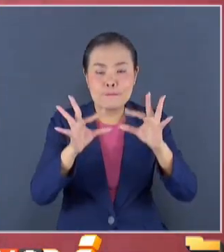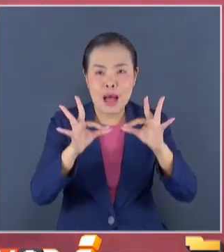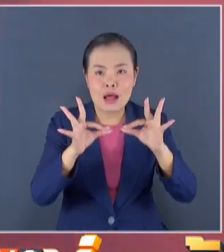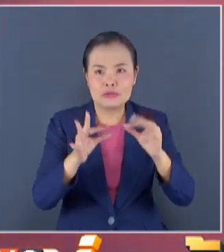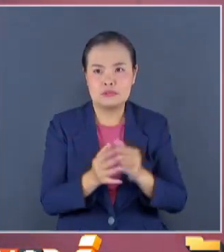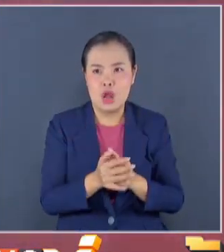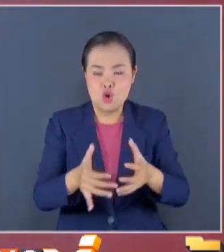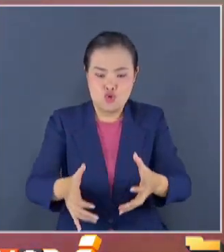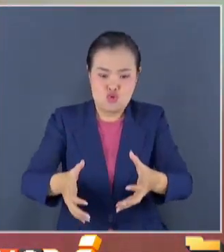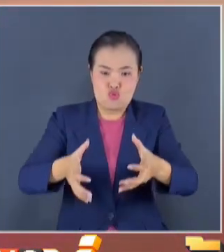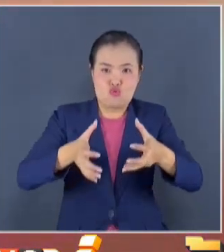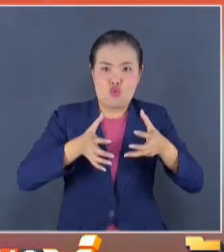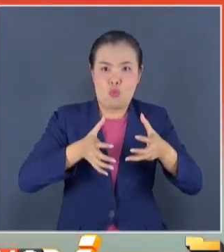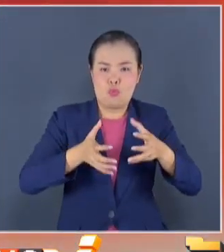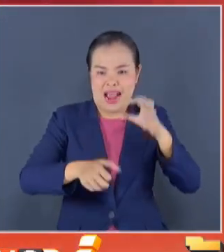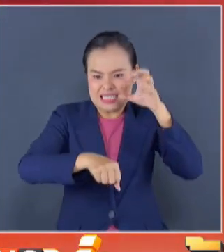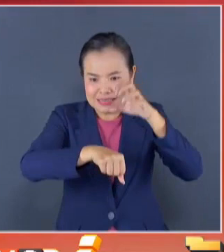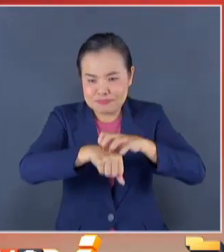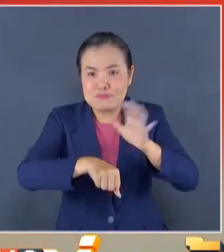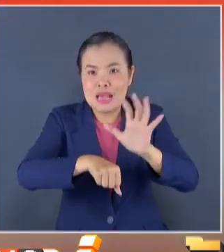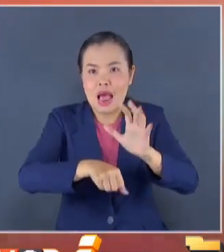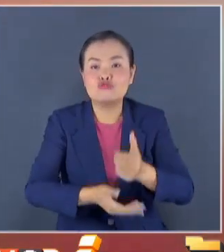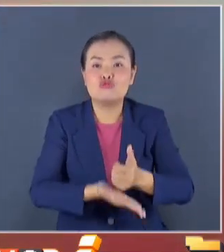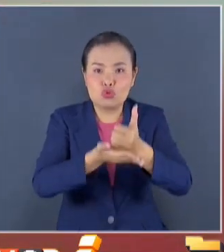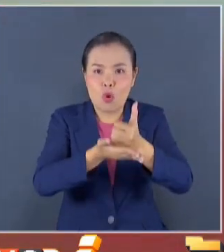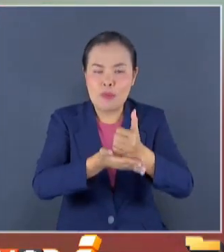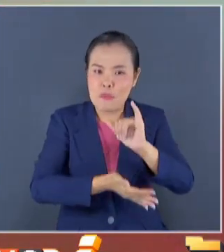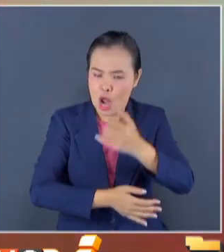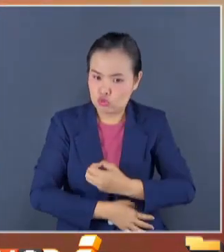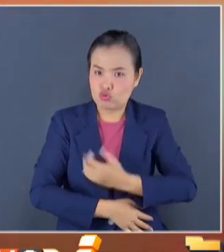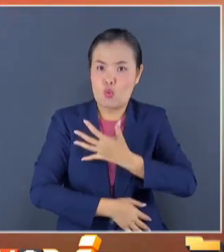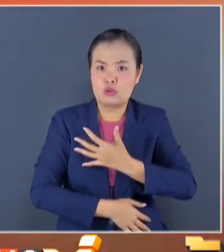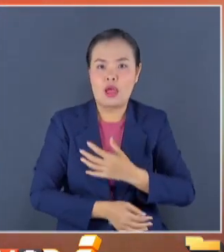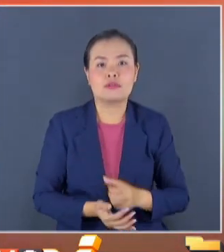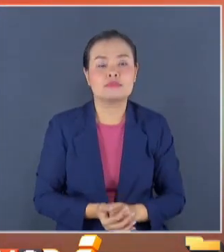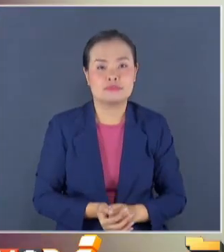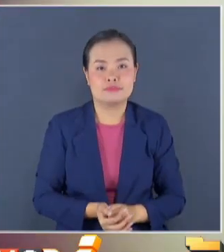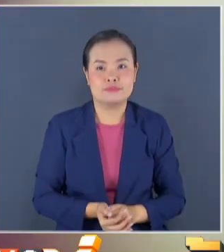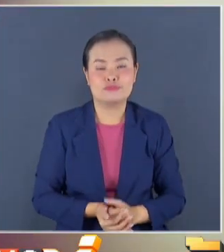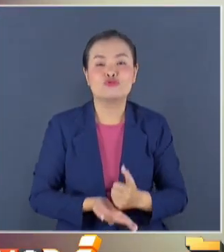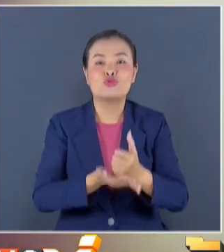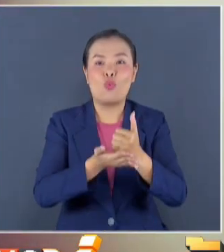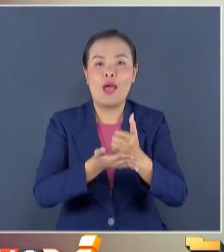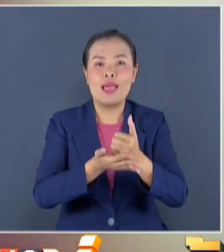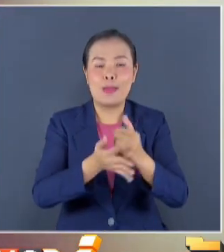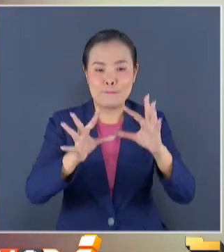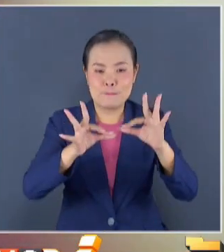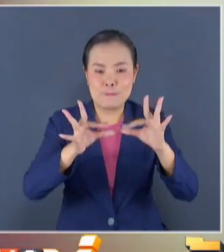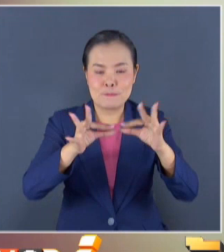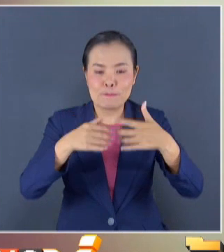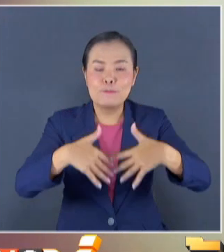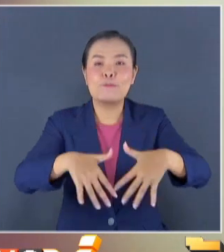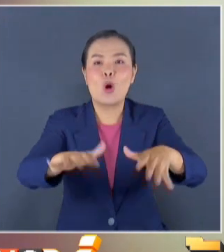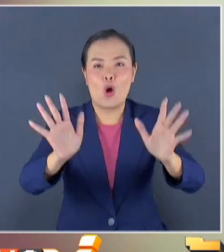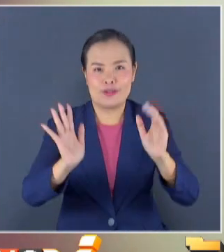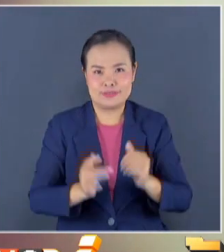าตอนครูอุ้มออกมาน้องหมาจะได้ไม่กัดนะขณะที่ช่วยออกมาน้องอาจจะตกใจได้นะหลังจากช่วยเสร็จแล้วคุณครูก็แกะสก็อตเทปออกแล้วก็ปล่อยน้องห